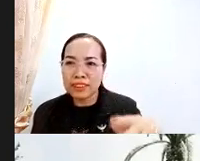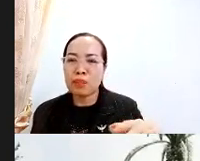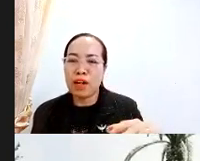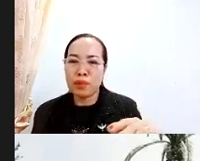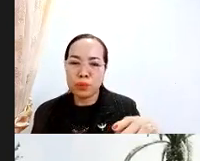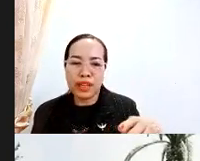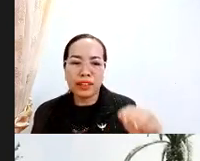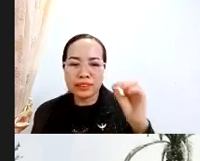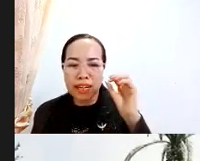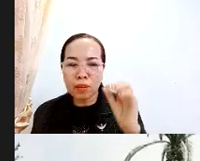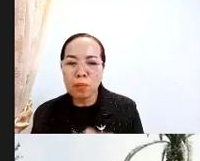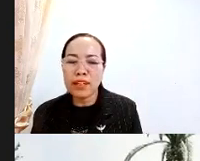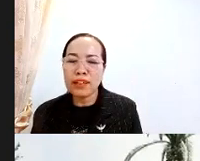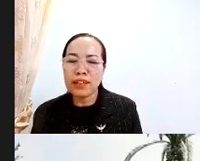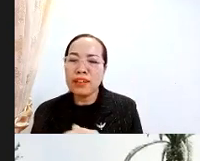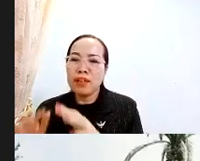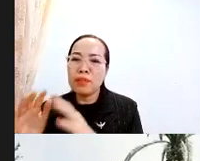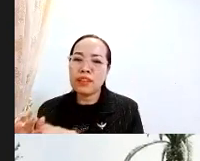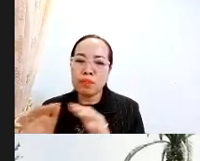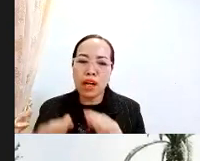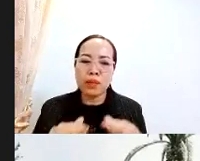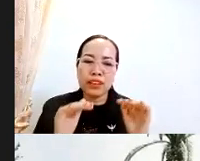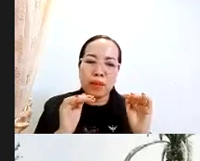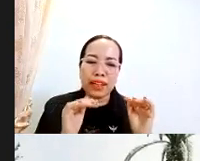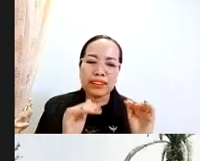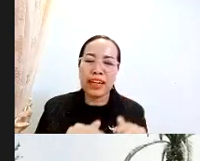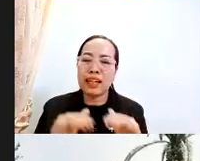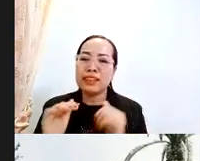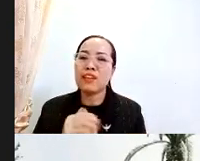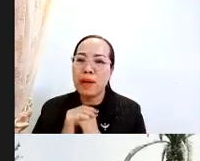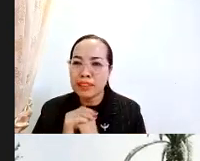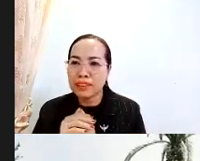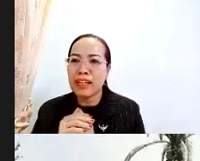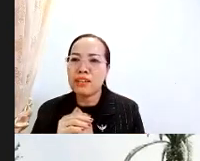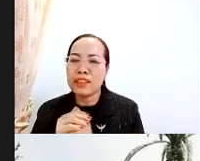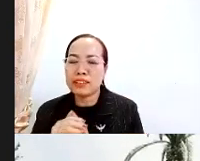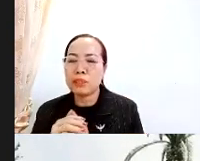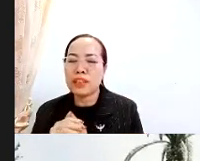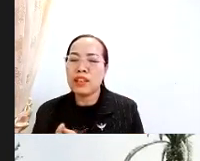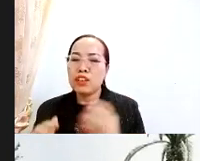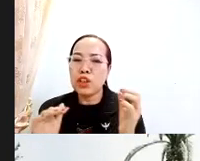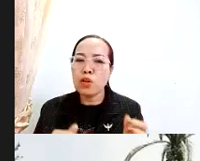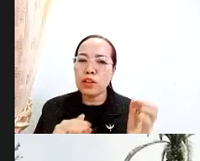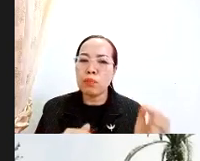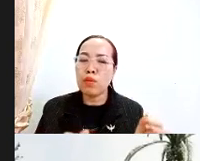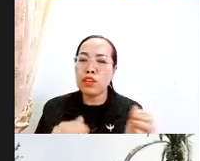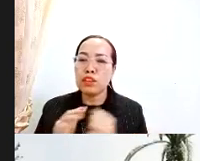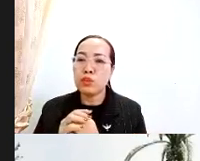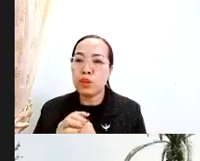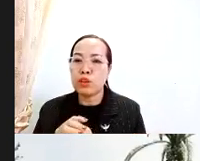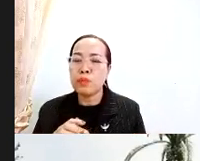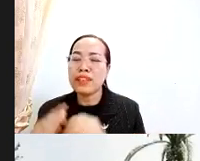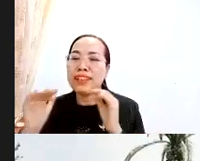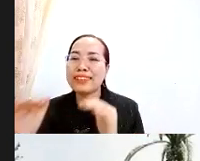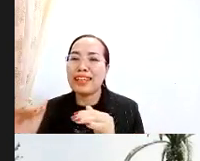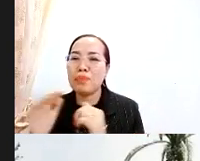từ chi cầm nọc nục chả đã xa tô mi miền cầm nọp ở dương hà sa hay dương của ban khơi này để nhìn nhom chăng châu mà đồng bông nó không